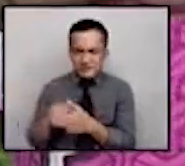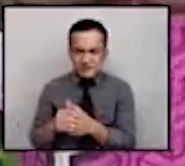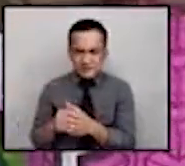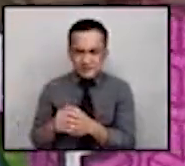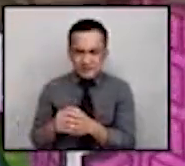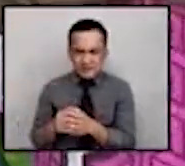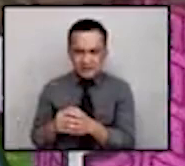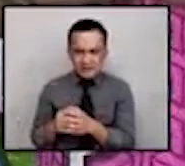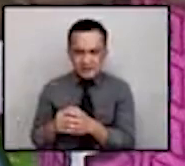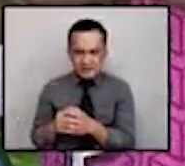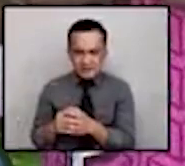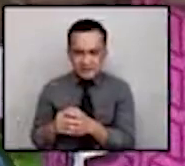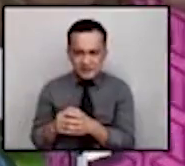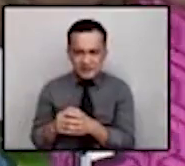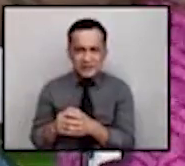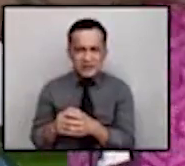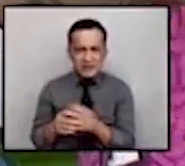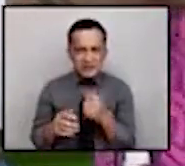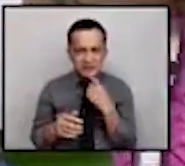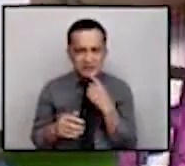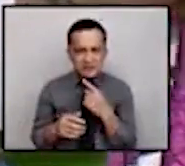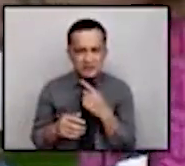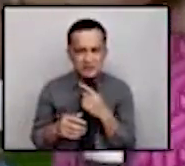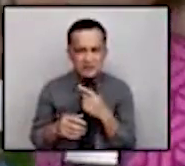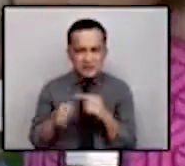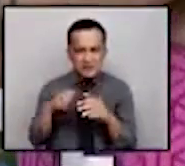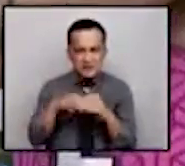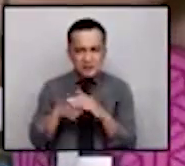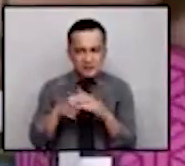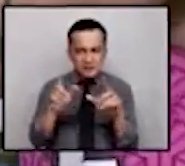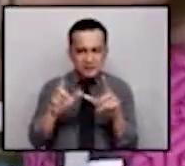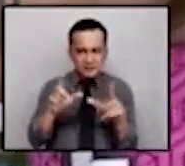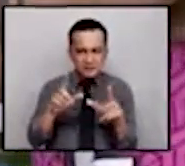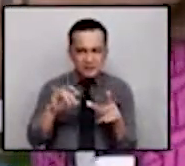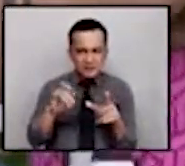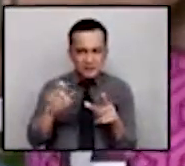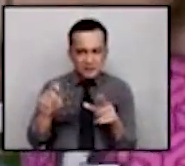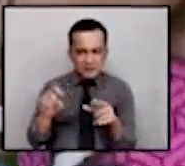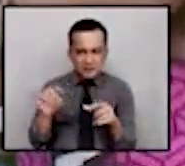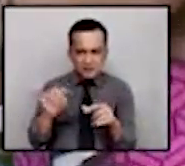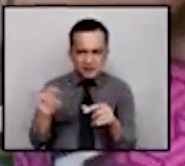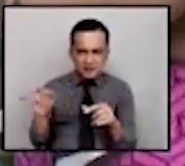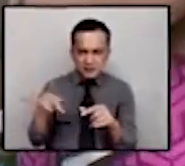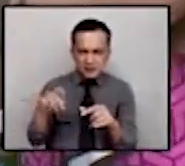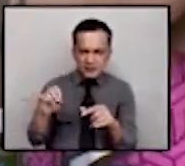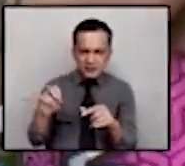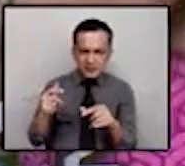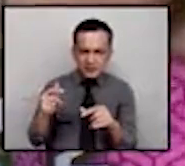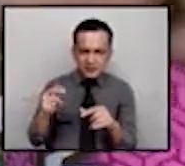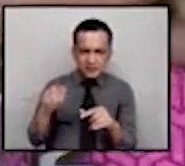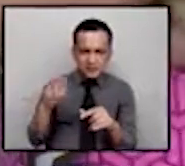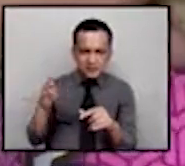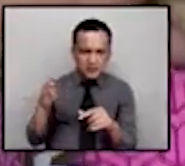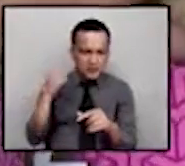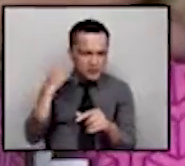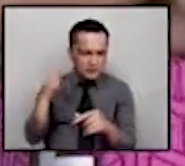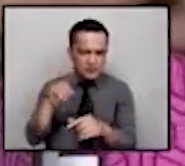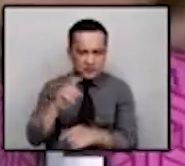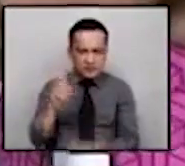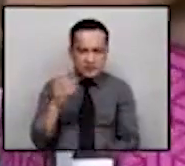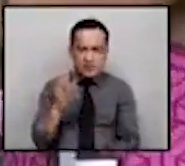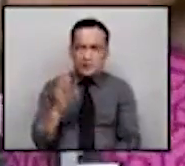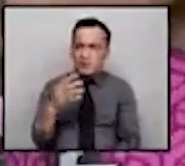ito. Ang entry level po ng mga parrot namin is yung kagaya ng kipong na blue and gold mako nasa 140. Okay.